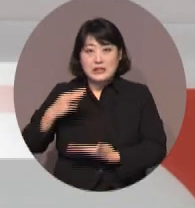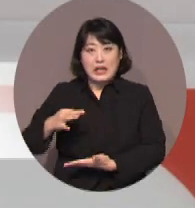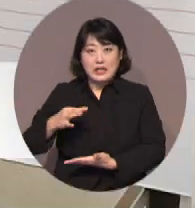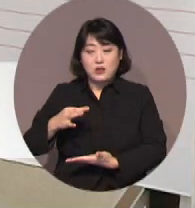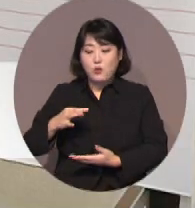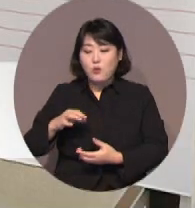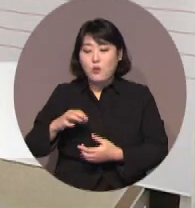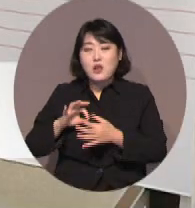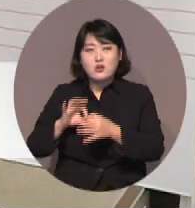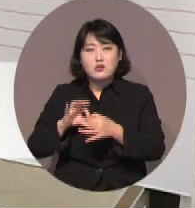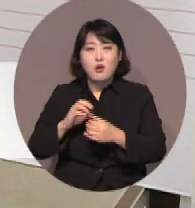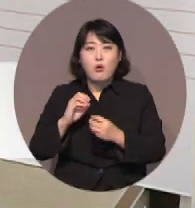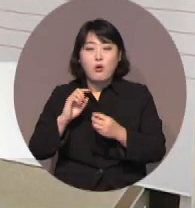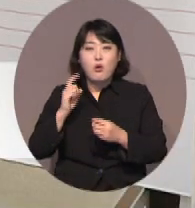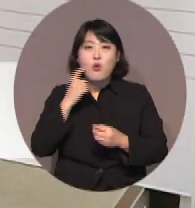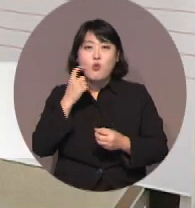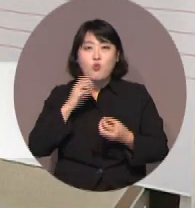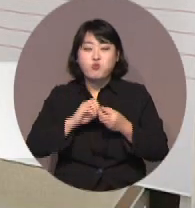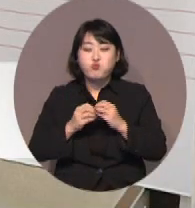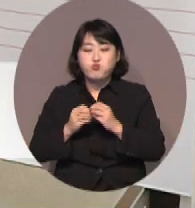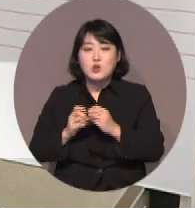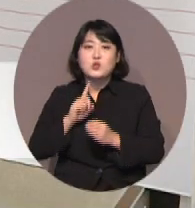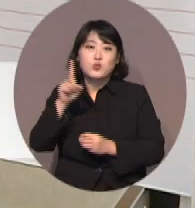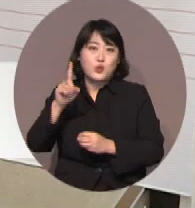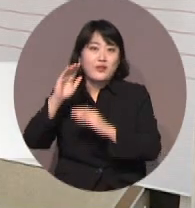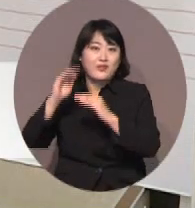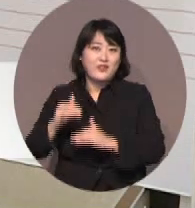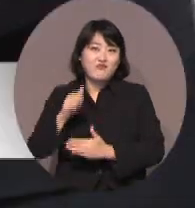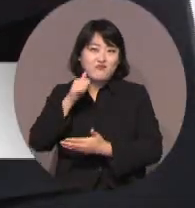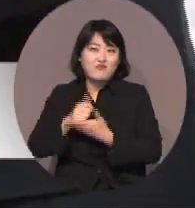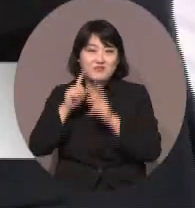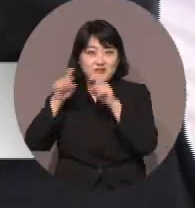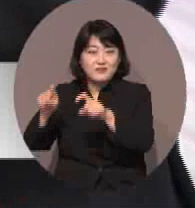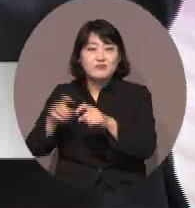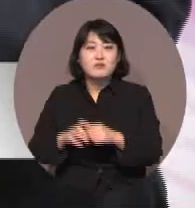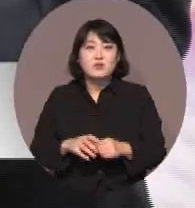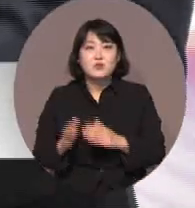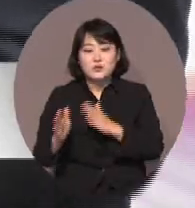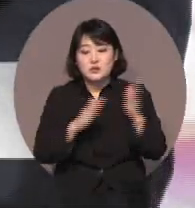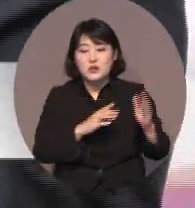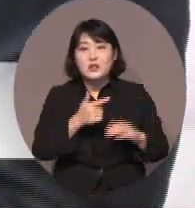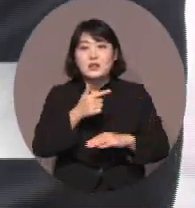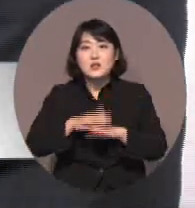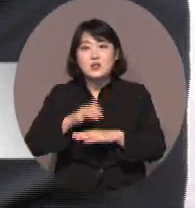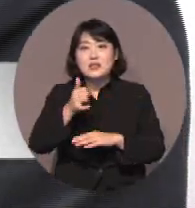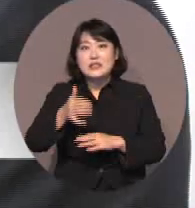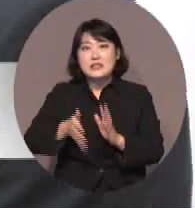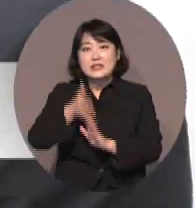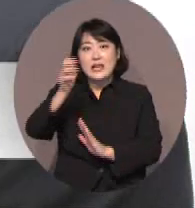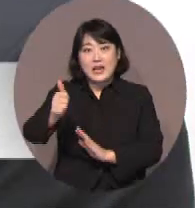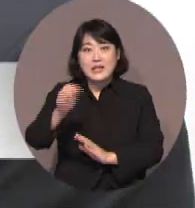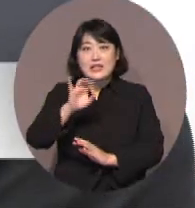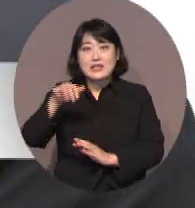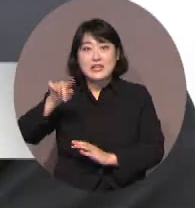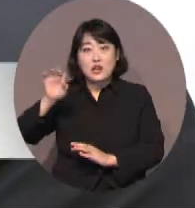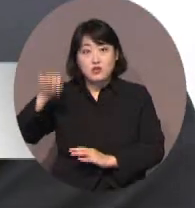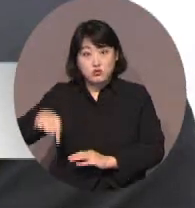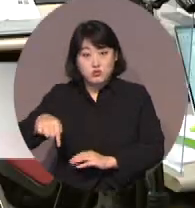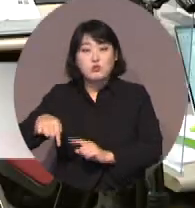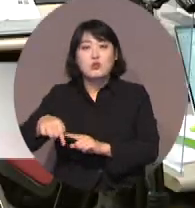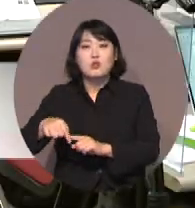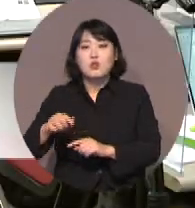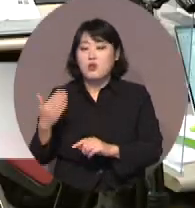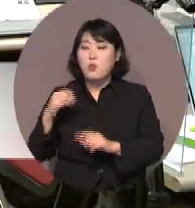정보를 허위로 신고한 협의를 받고 있습니다 한편 이장우 대전시장도 공식 선거운동 기관절인 지난